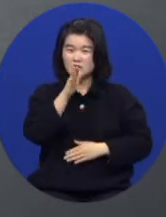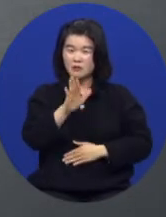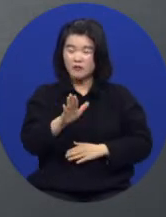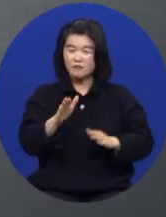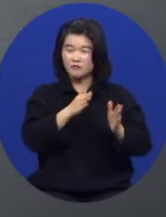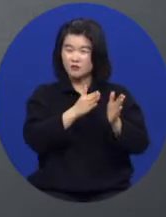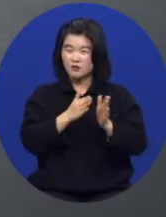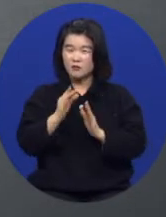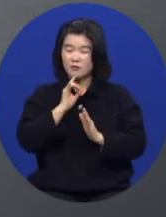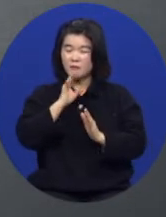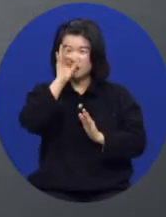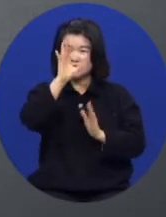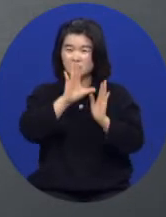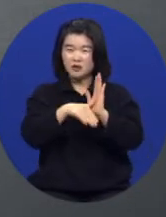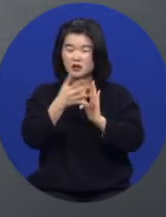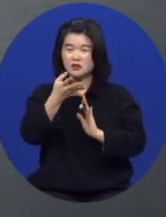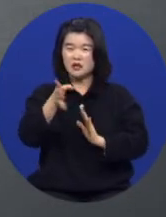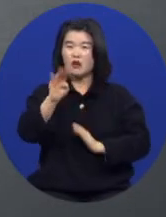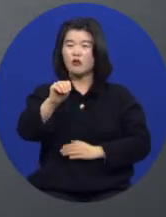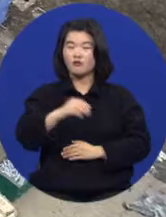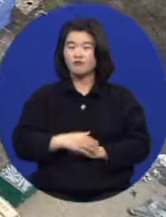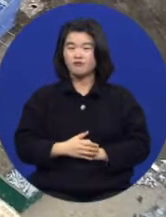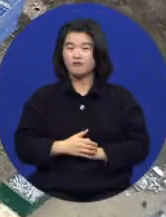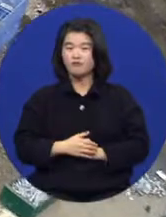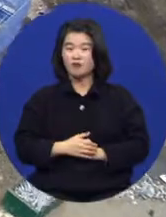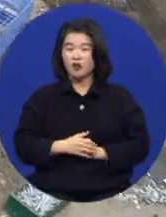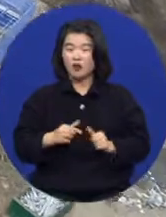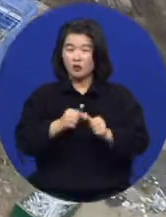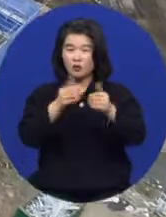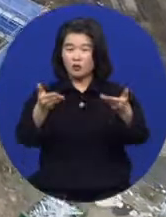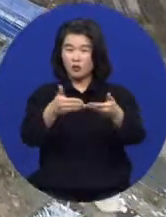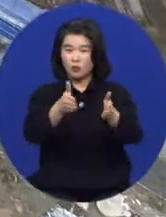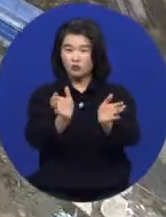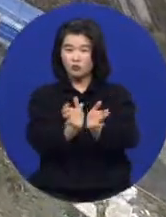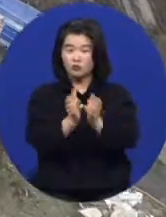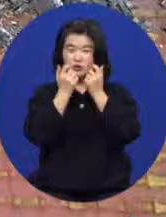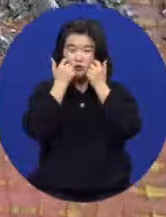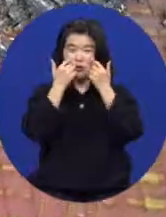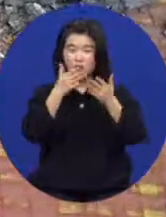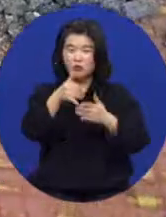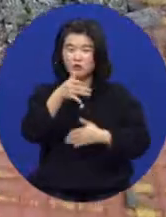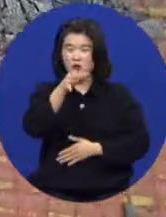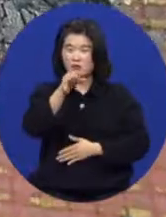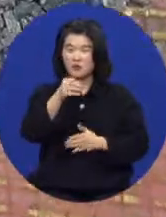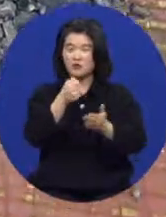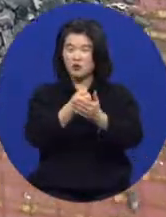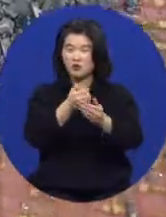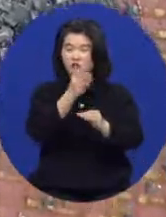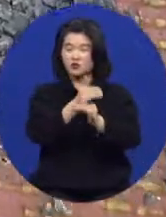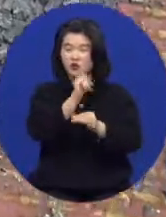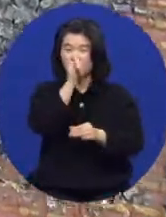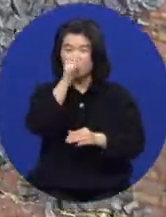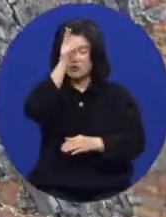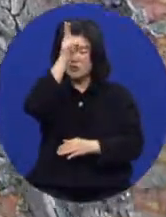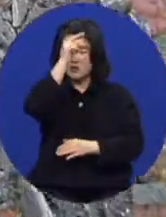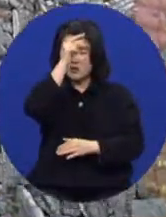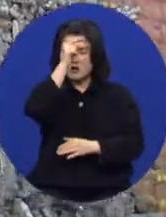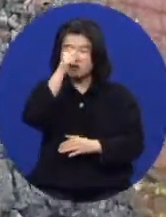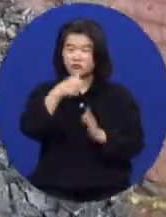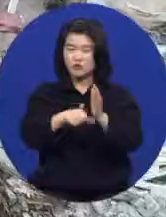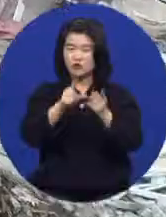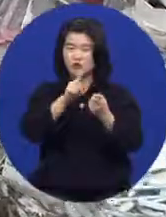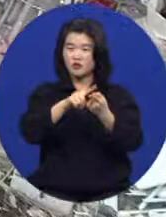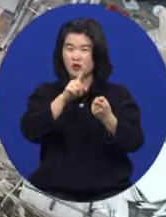또 철거 작업만 따지면 4억 원입니다. 고용노동부는 정확한 공사 금액을 산정하고 있고 경찰도 압수한